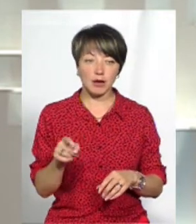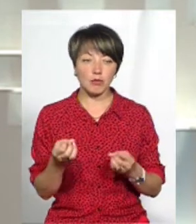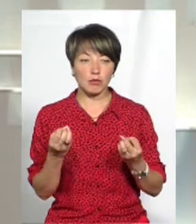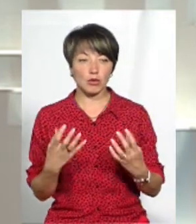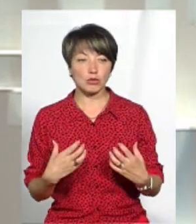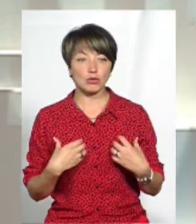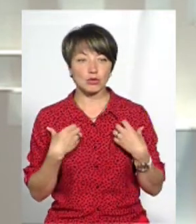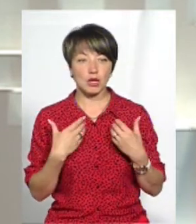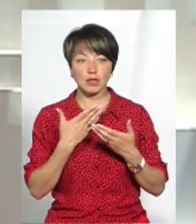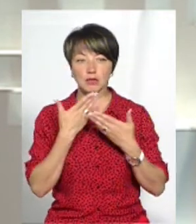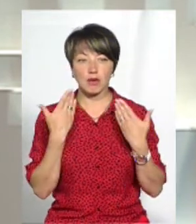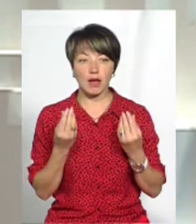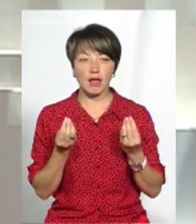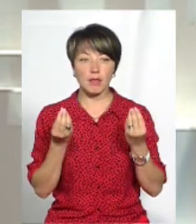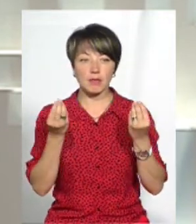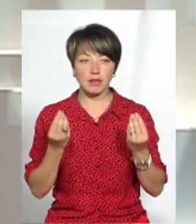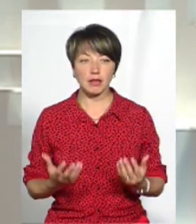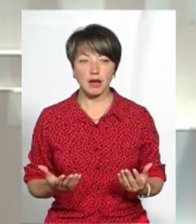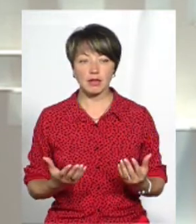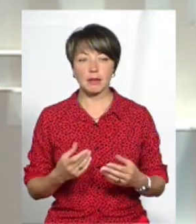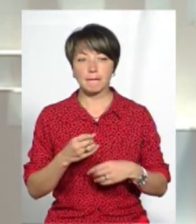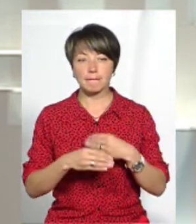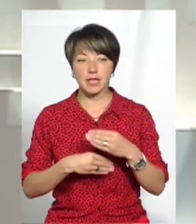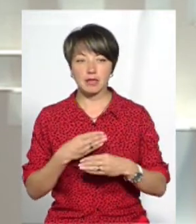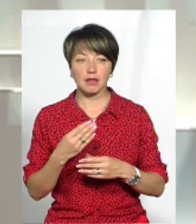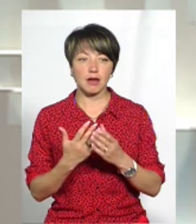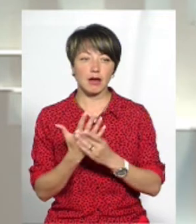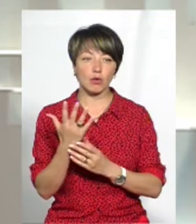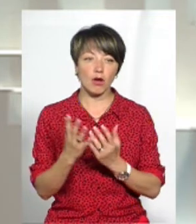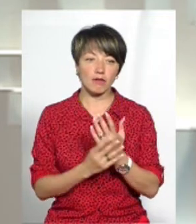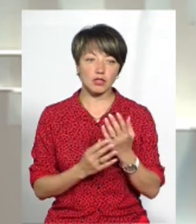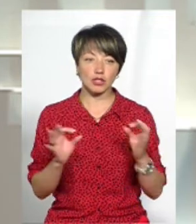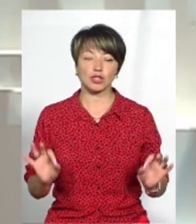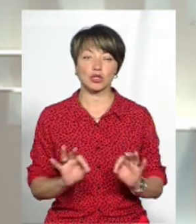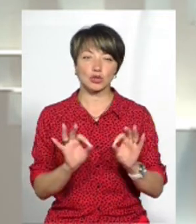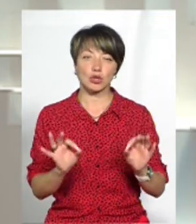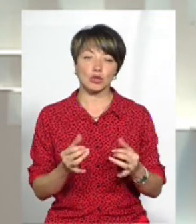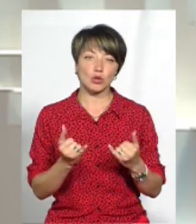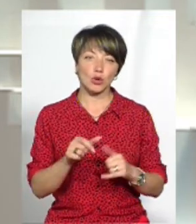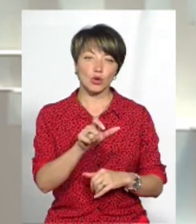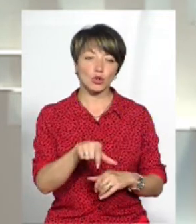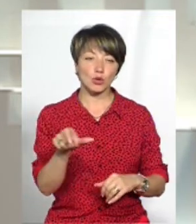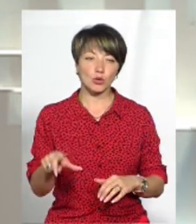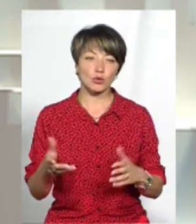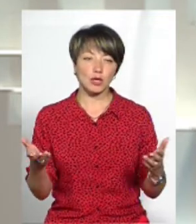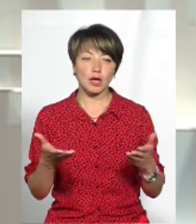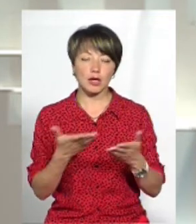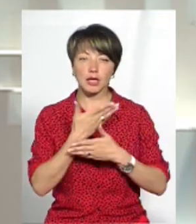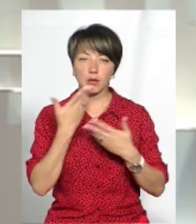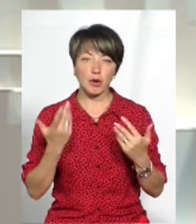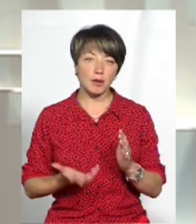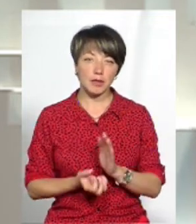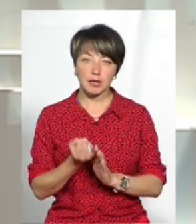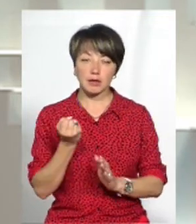просто жах. В них немає елементарного ні бінта, ні перчаток, нічого. Сьогодні люди, ті, які не мають